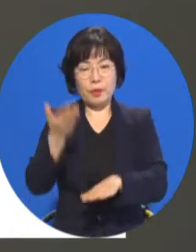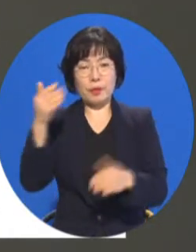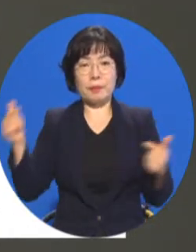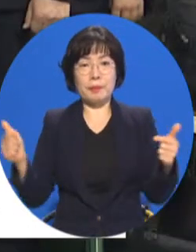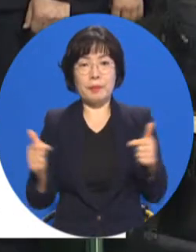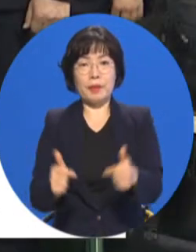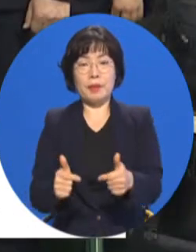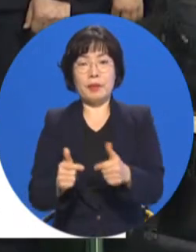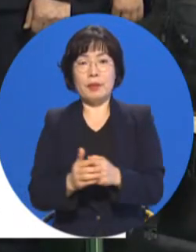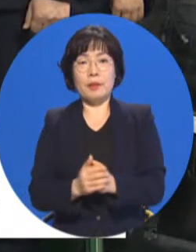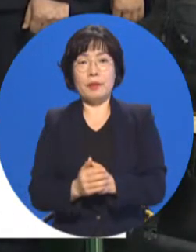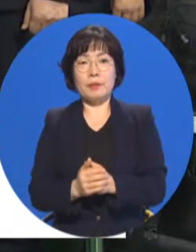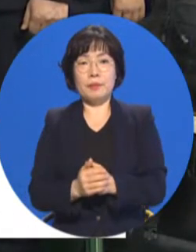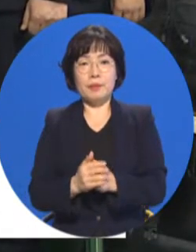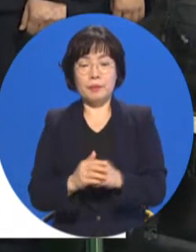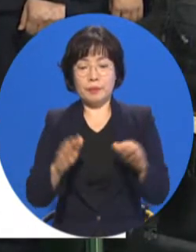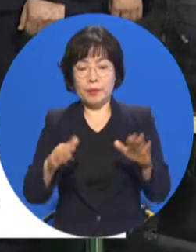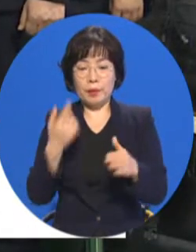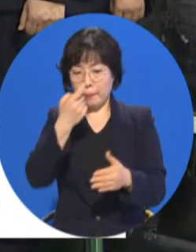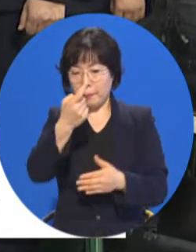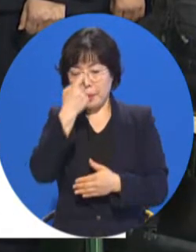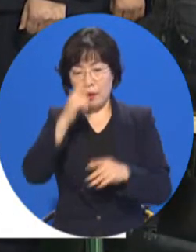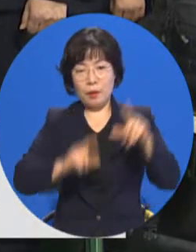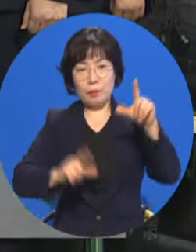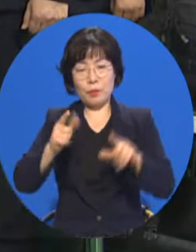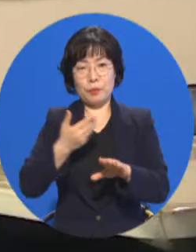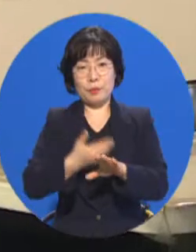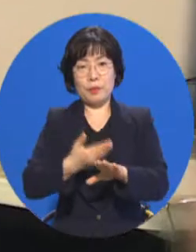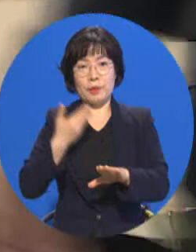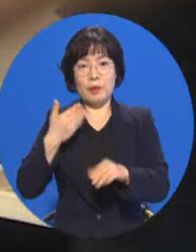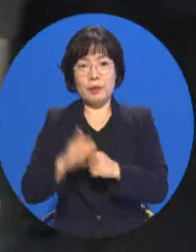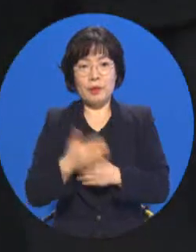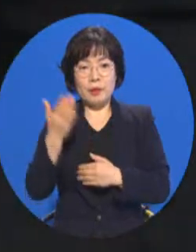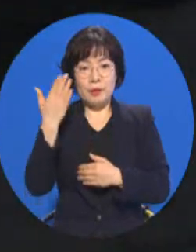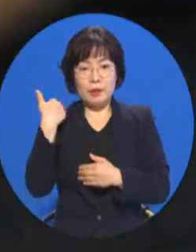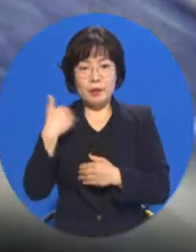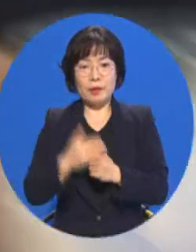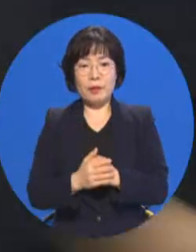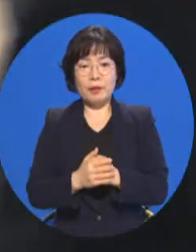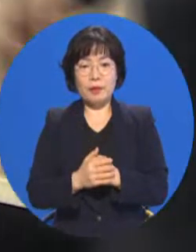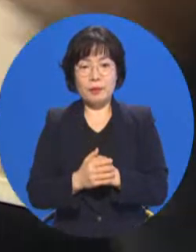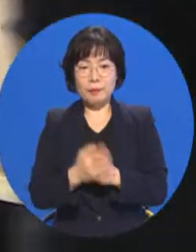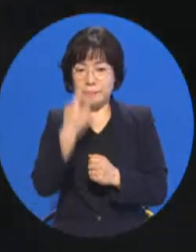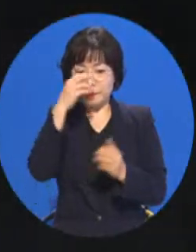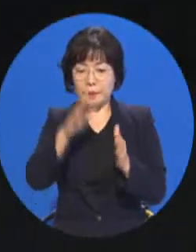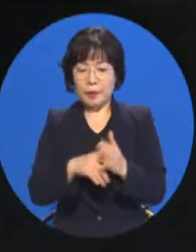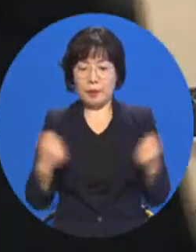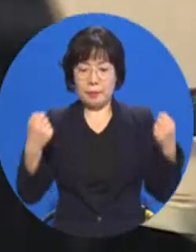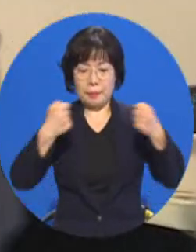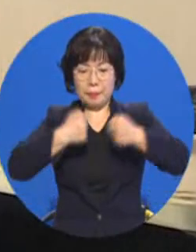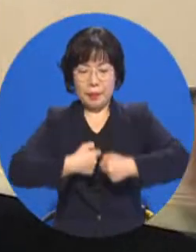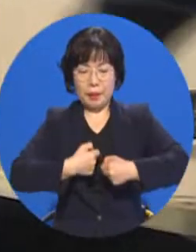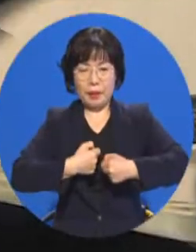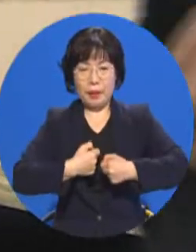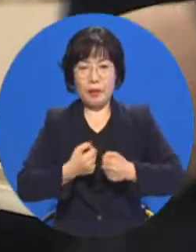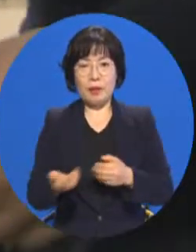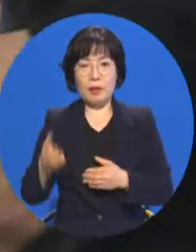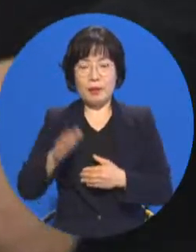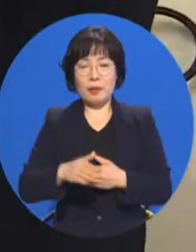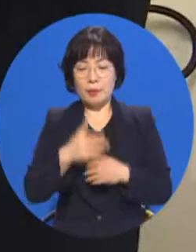감소했습니다. 해경의 단속 모습도 달라졌습니다. 중국 어선 단속을 벌일 때 방역 장비 등을 착용하기로